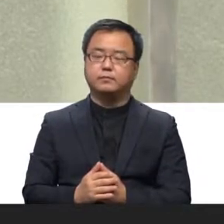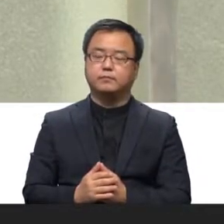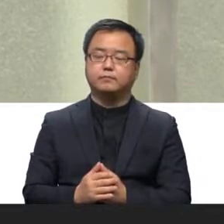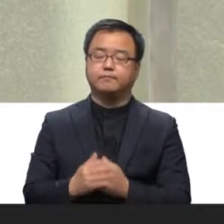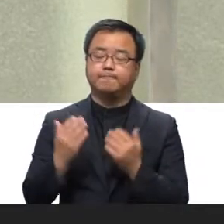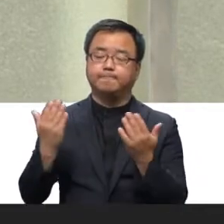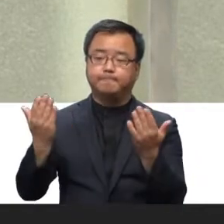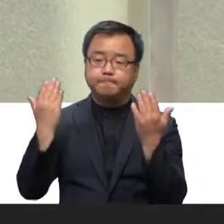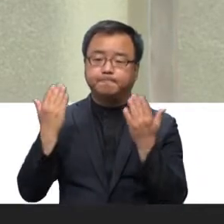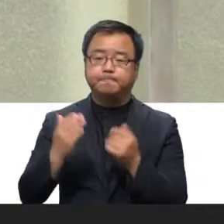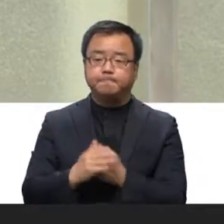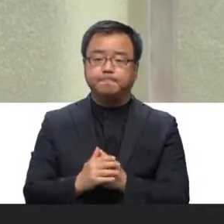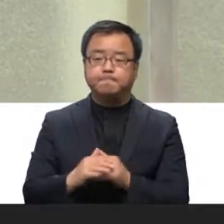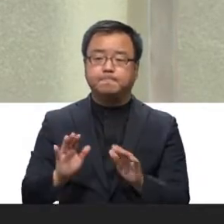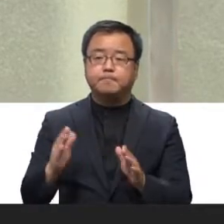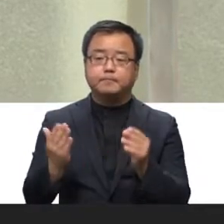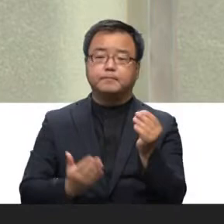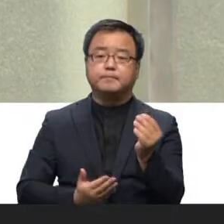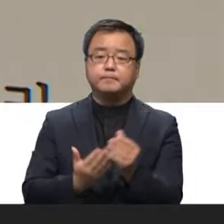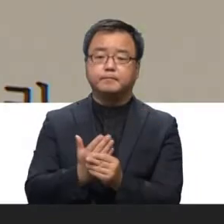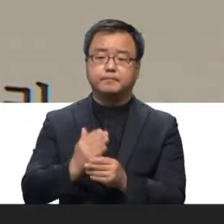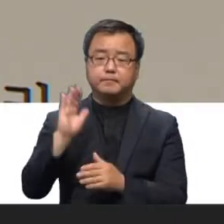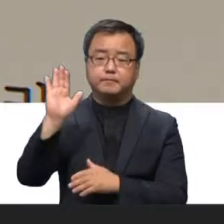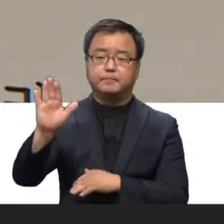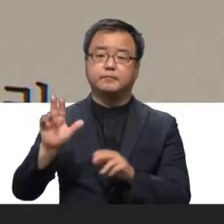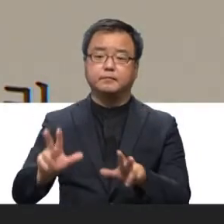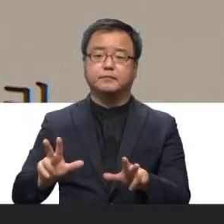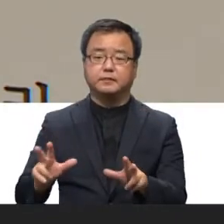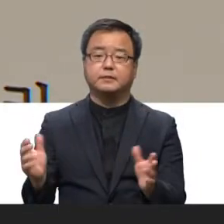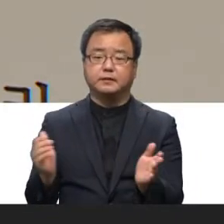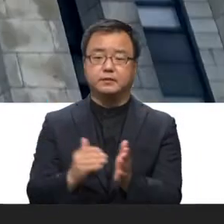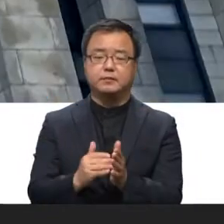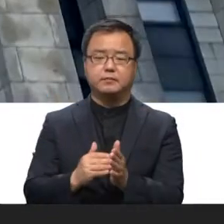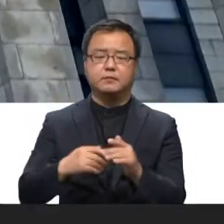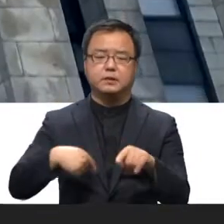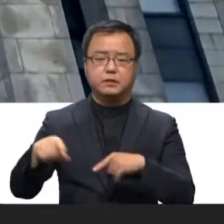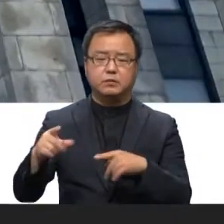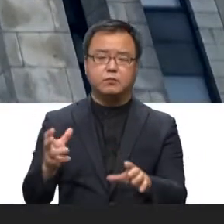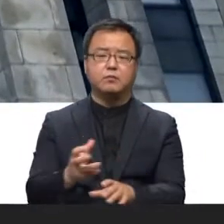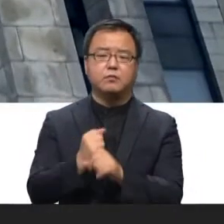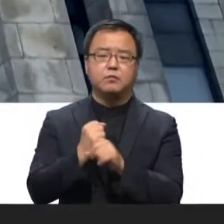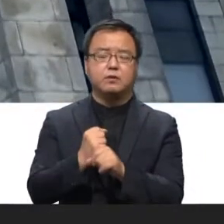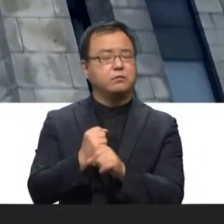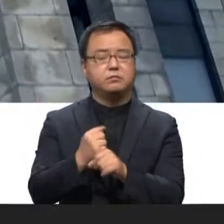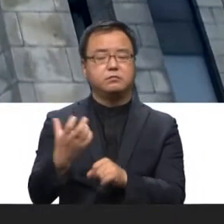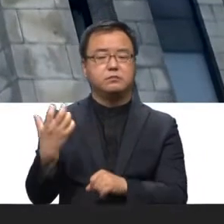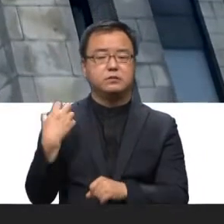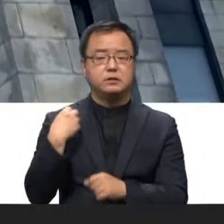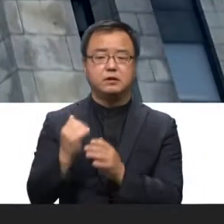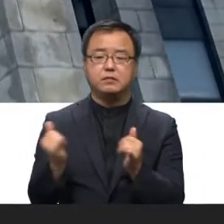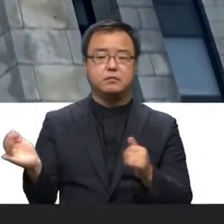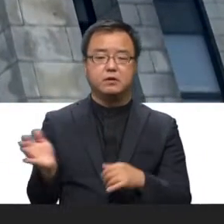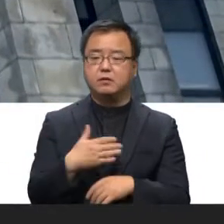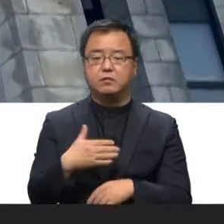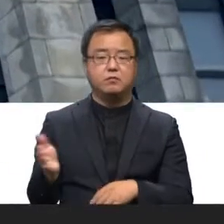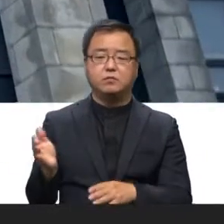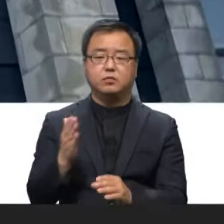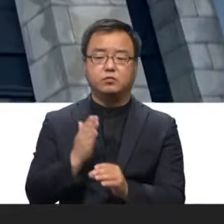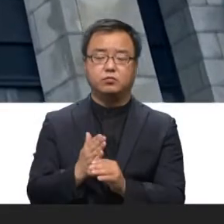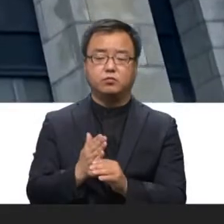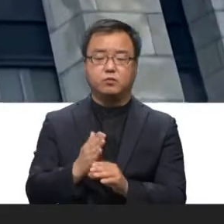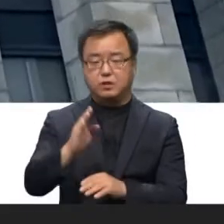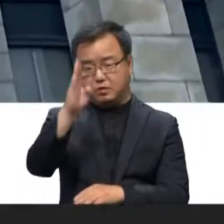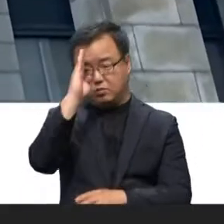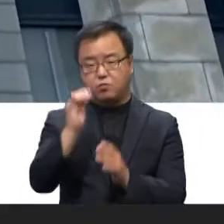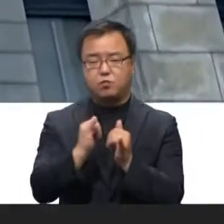학교 측은 사고 발생 후 현재까지 뭐 컨트롤타워나 책임자 없이 우왕좌왕하고 있고요. 예. 환자의